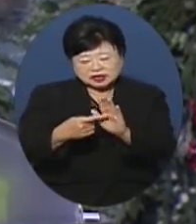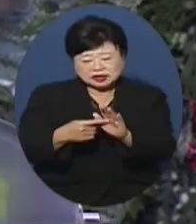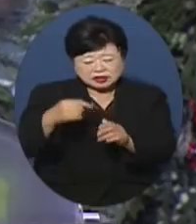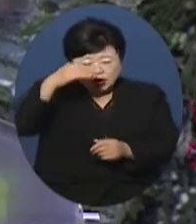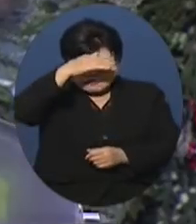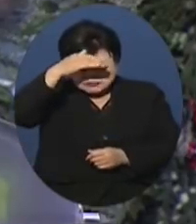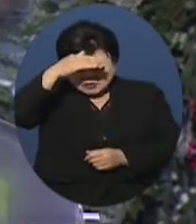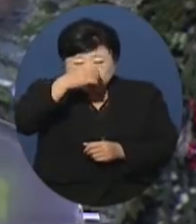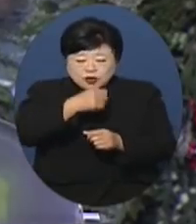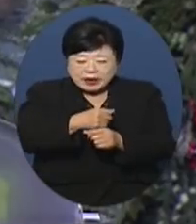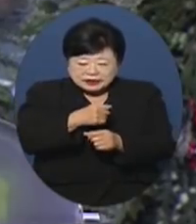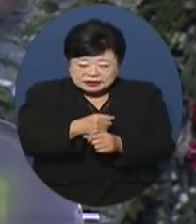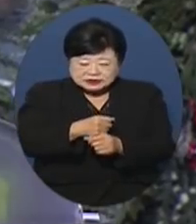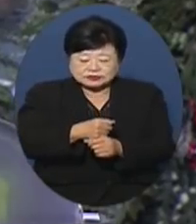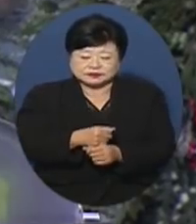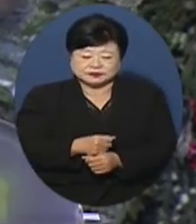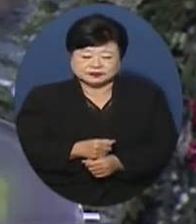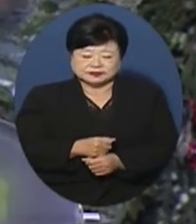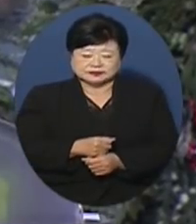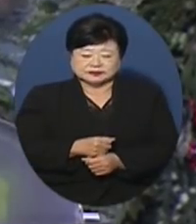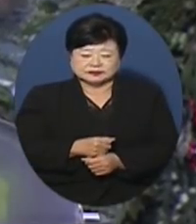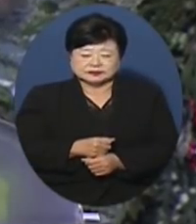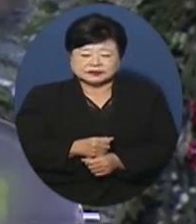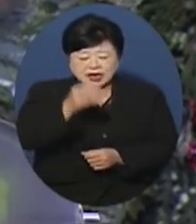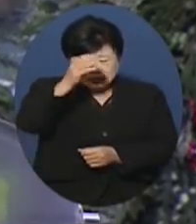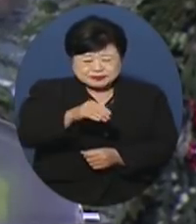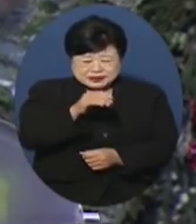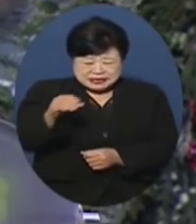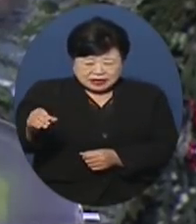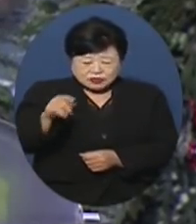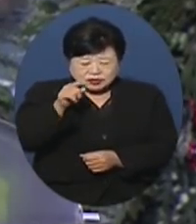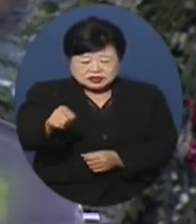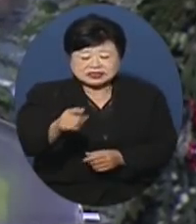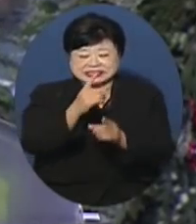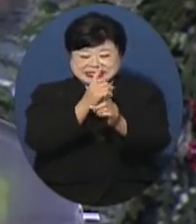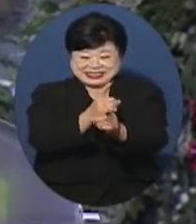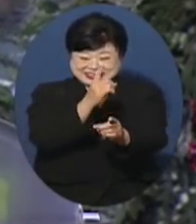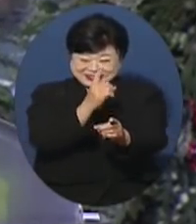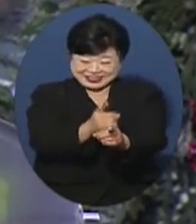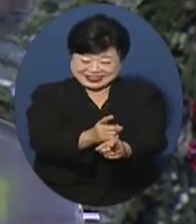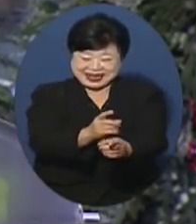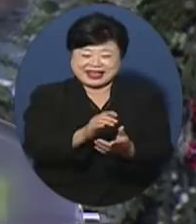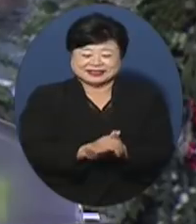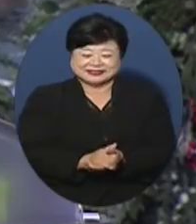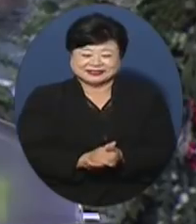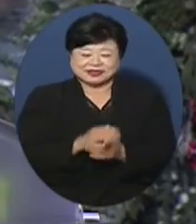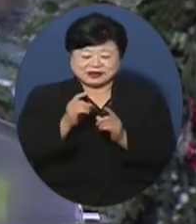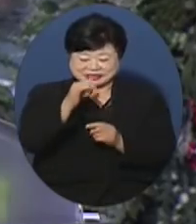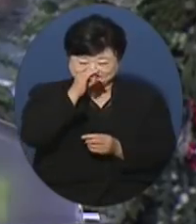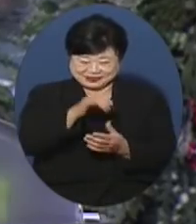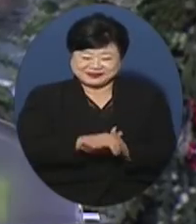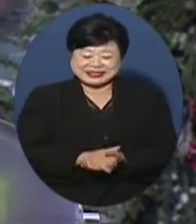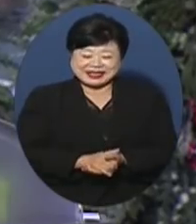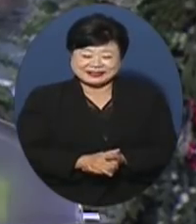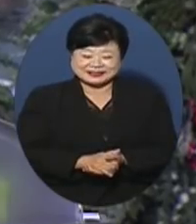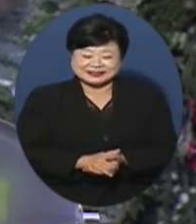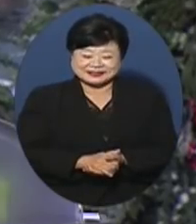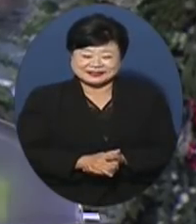드러내어 구경거리로 삼으시고 십자가로 그들을 이기셨느냐고 말씀하십니다.